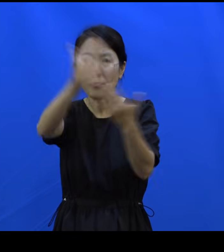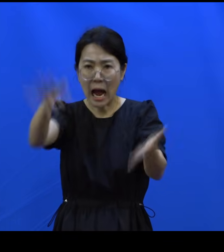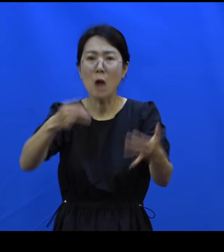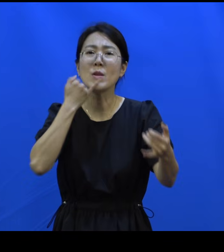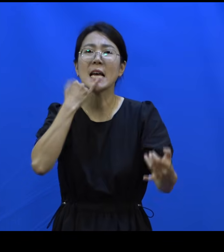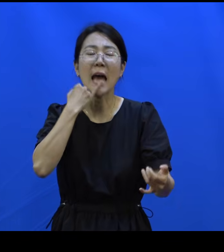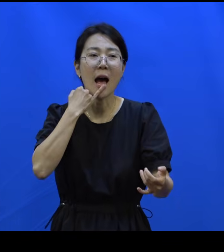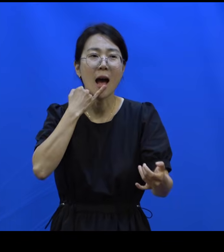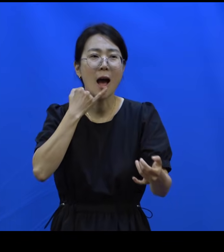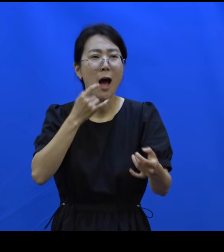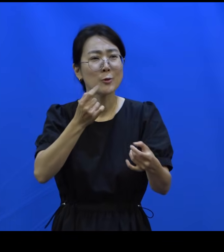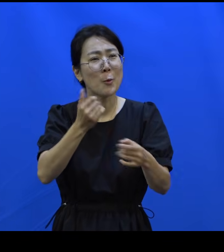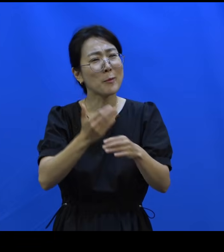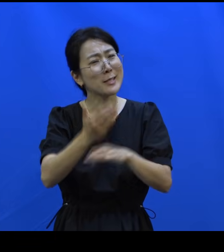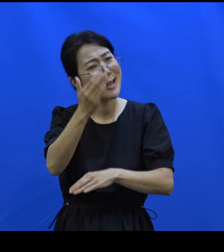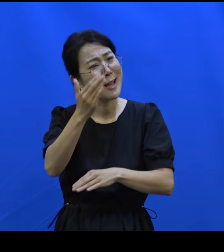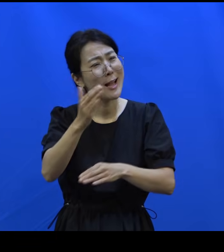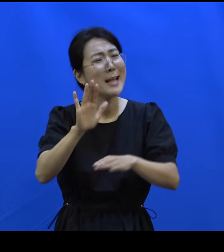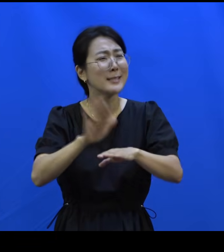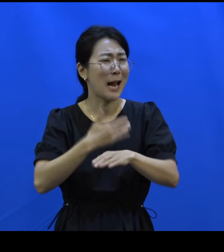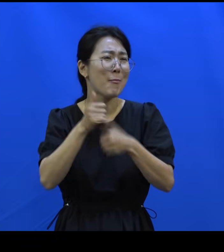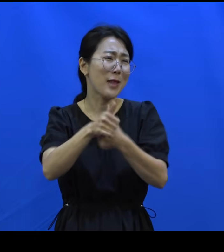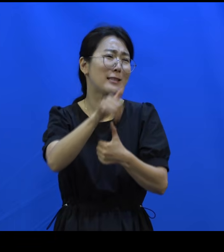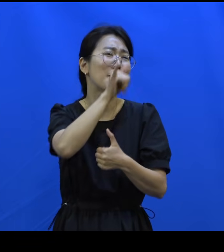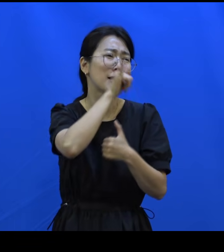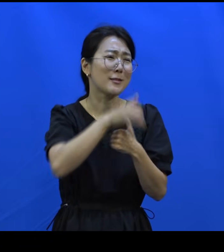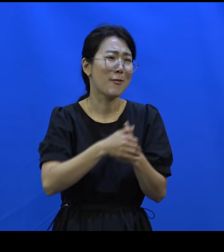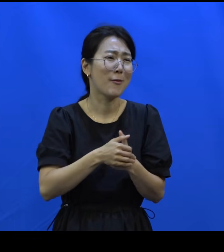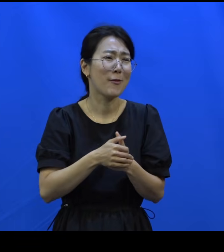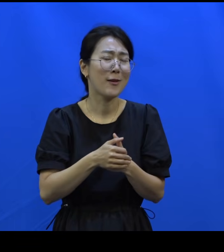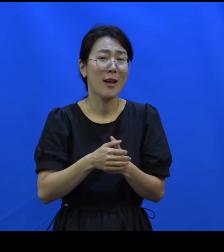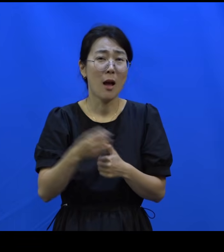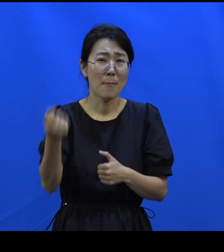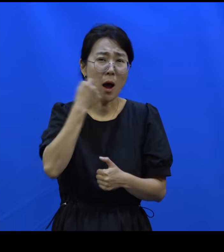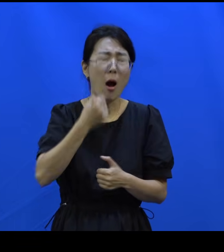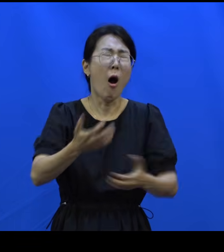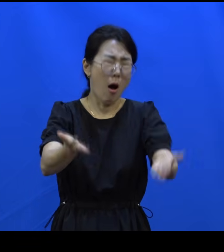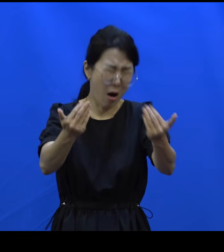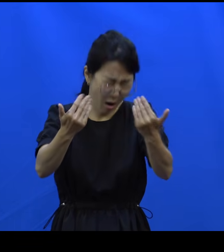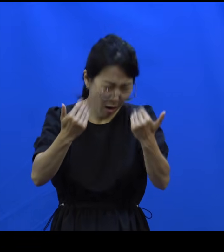비폭력, 무저항, 평화주의, 평화론자였습니다.